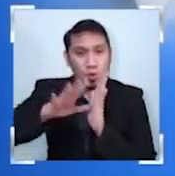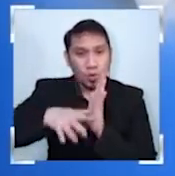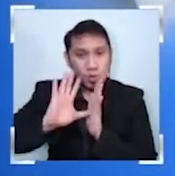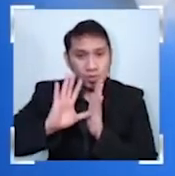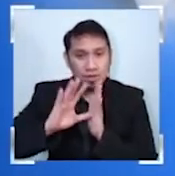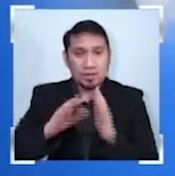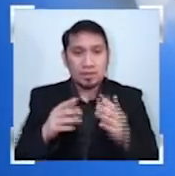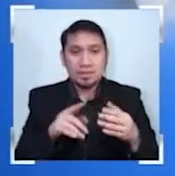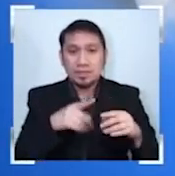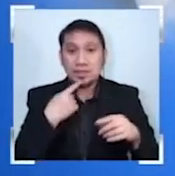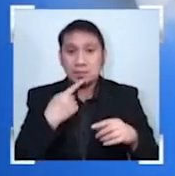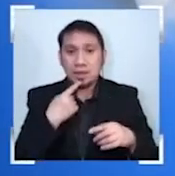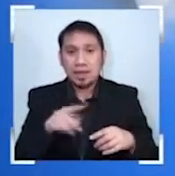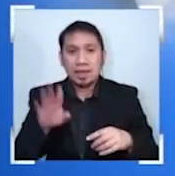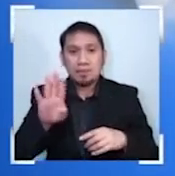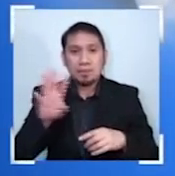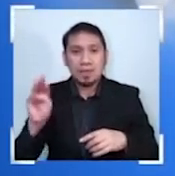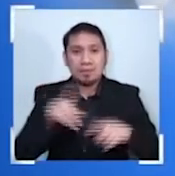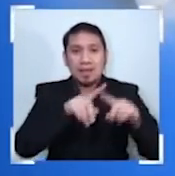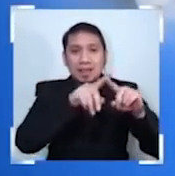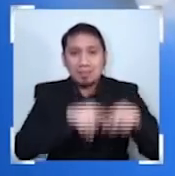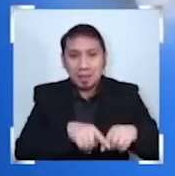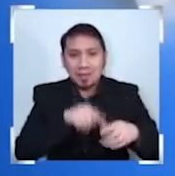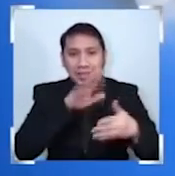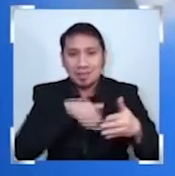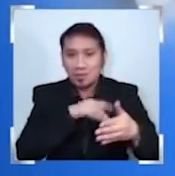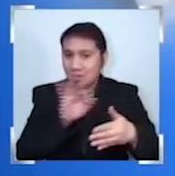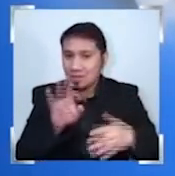schedule ni Marcos kung makakadalo siya. Nauna nang